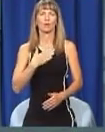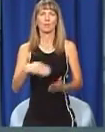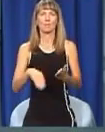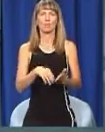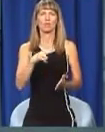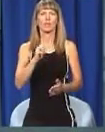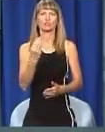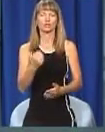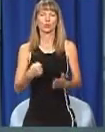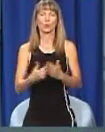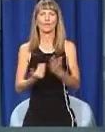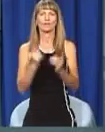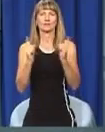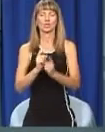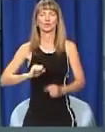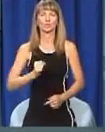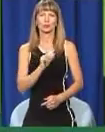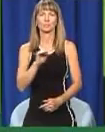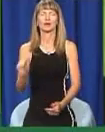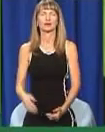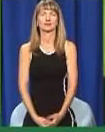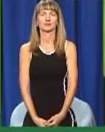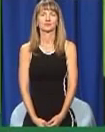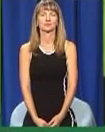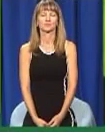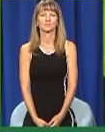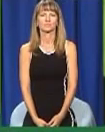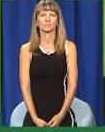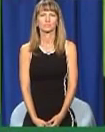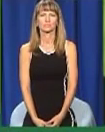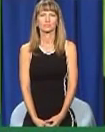Даша. До новых встреч, друзья. До свидания. Пока.